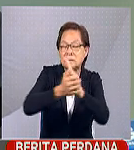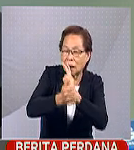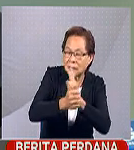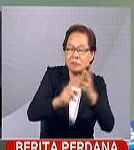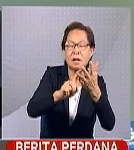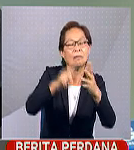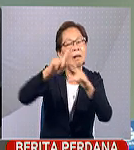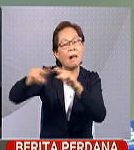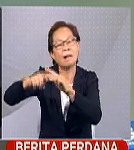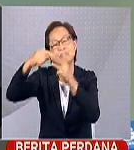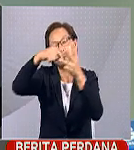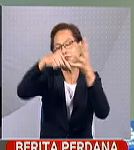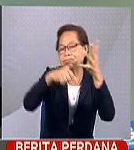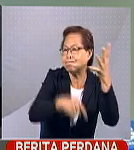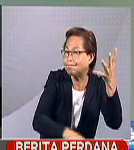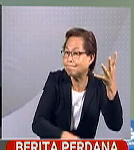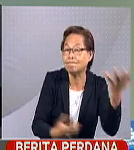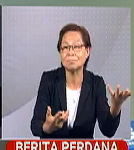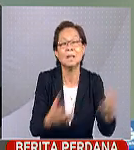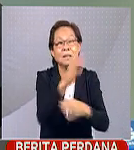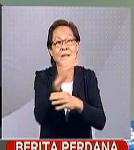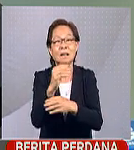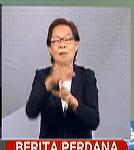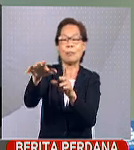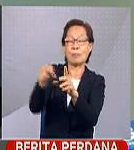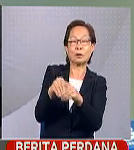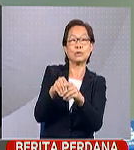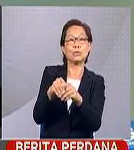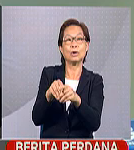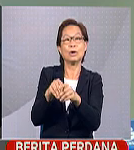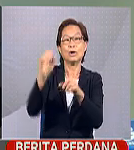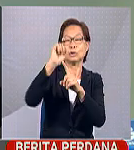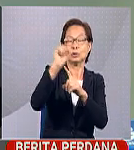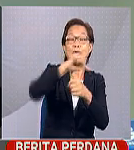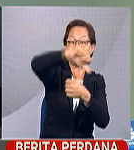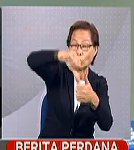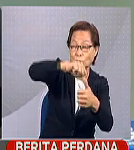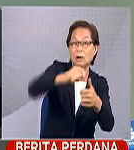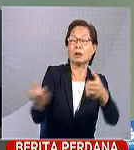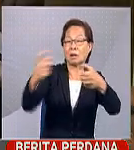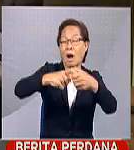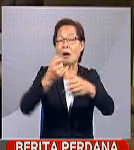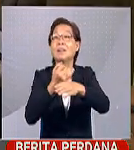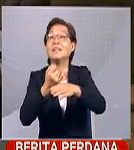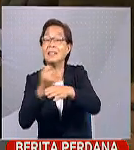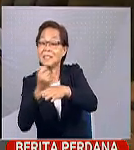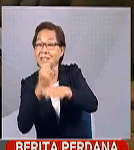dan sebagainya. Dan termasuk di bawah sosial itu ialah soal industri kreatif.